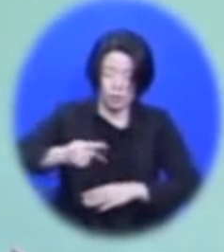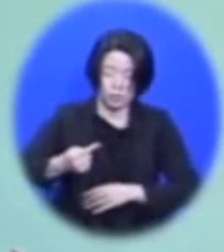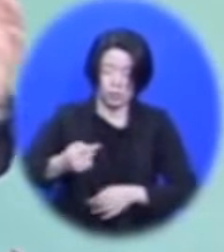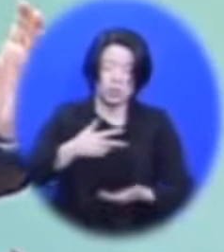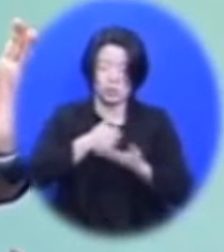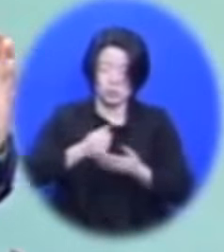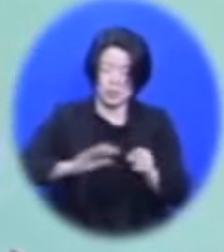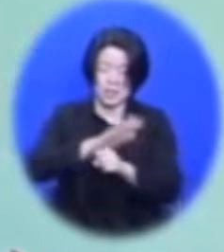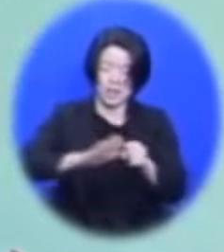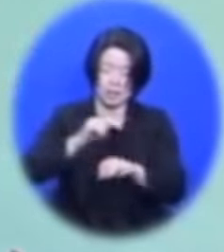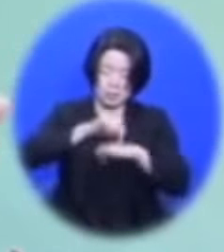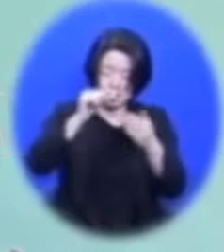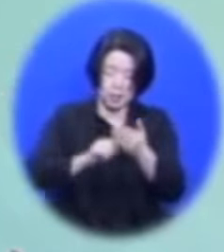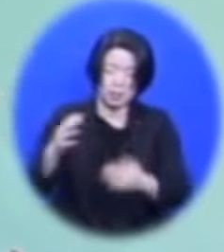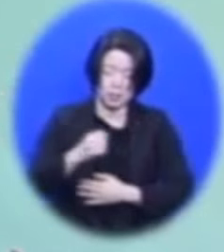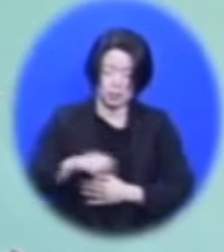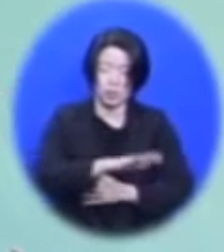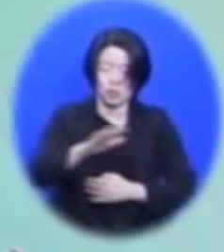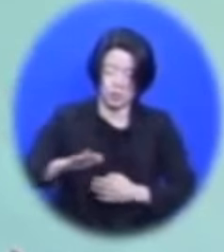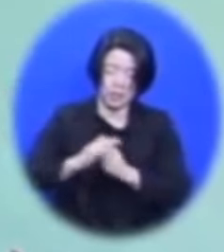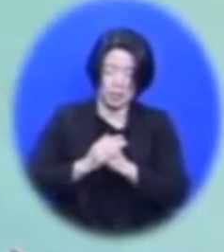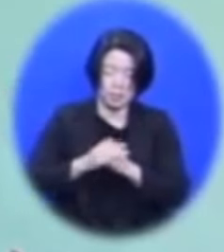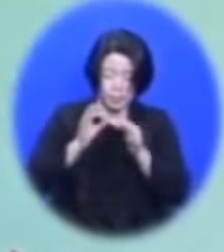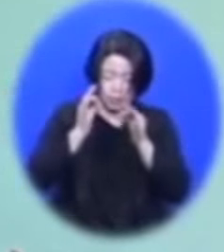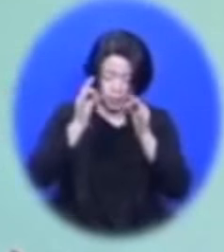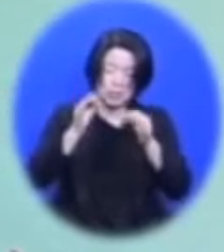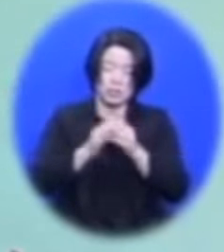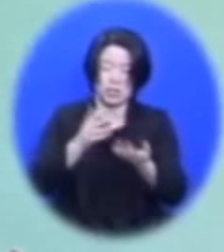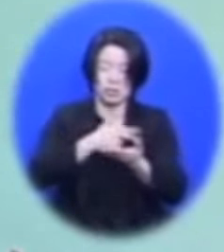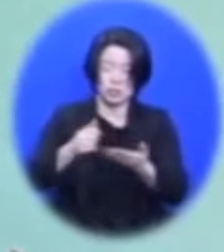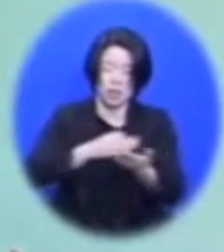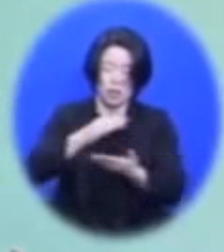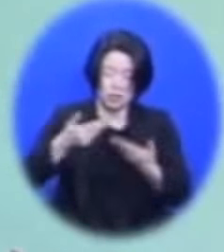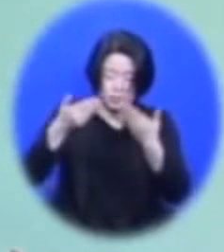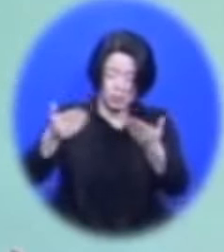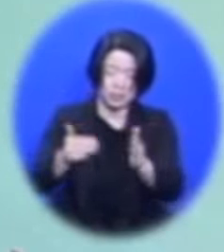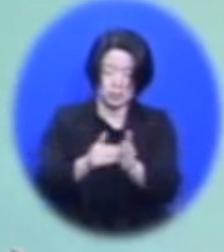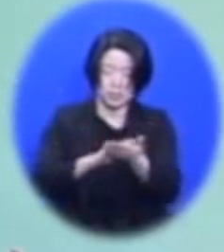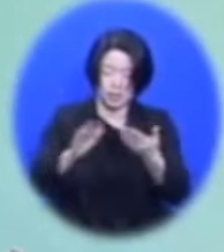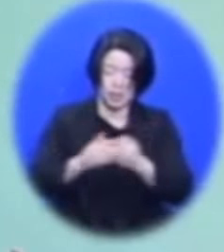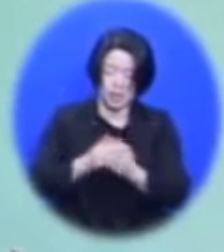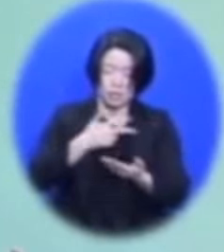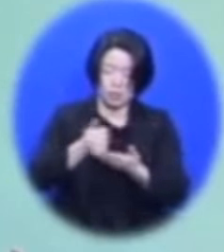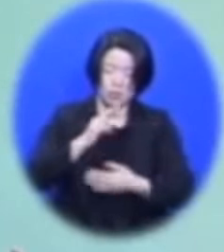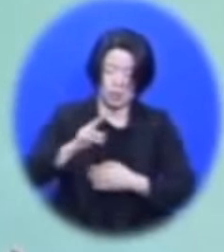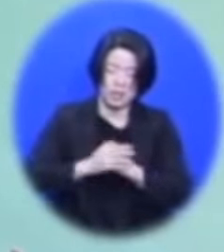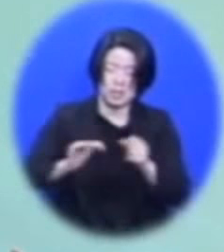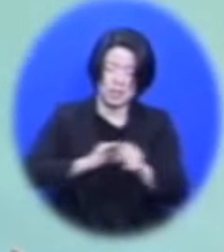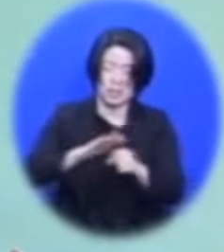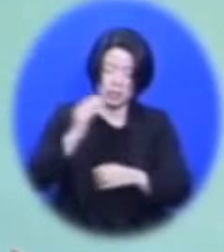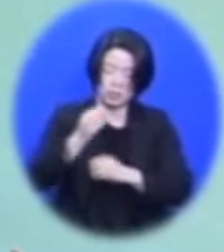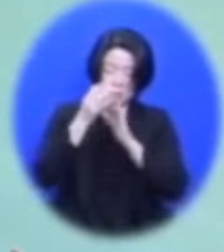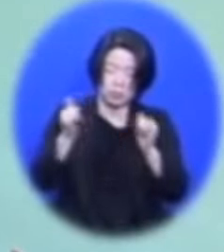주님을 사랑하는 마음으로 저희들이 정성스럽게 주님께 헌금을 드렸습니다. 주여, 사랑하는 성도들의